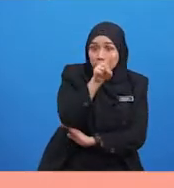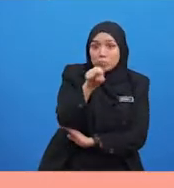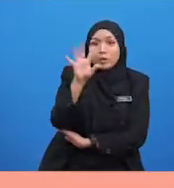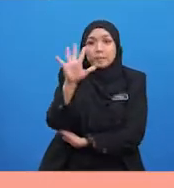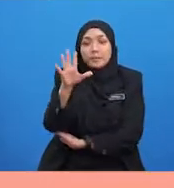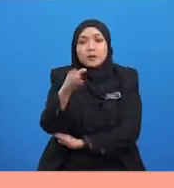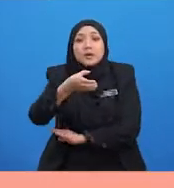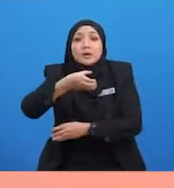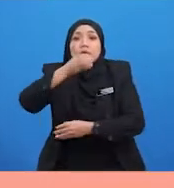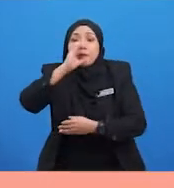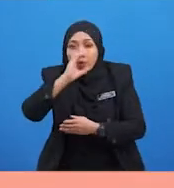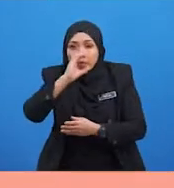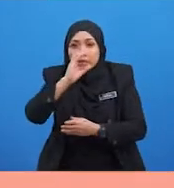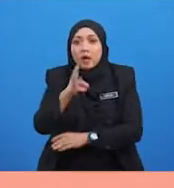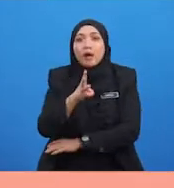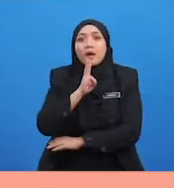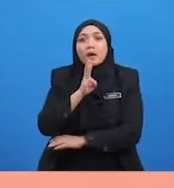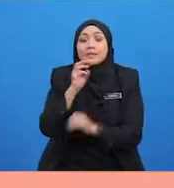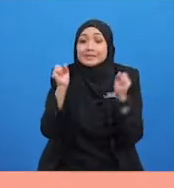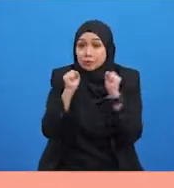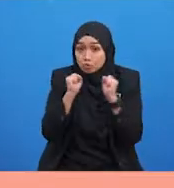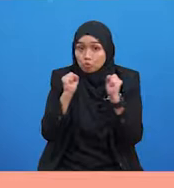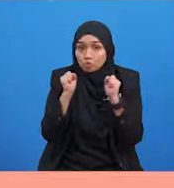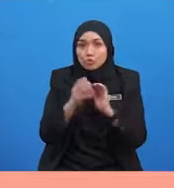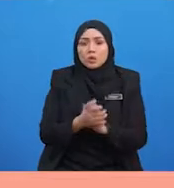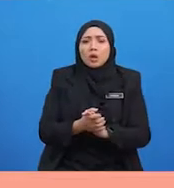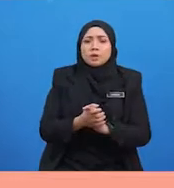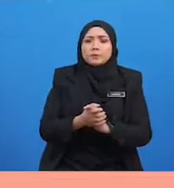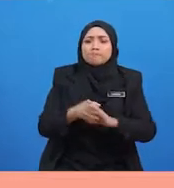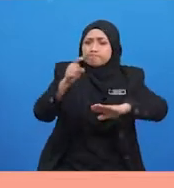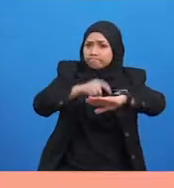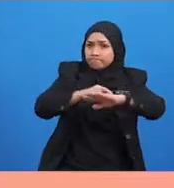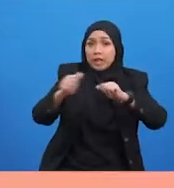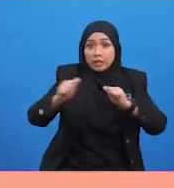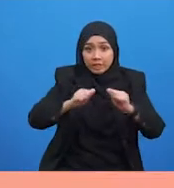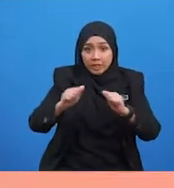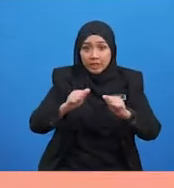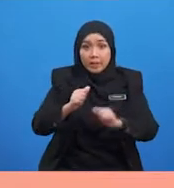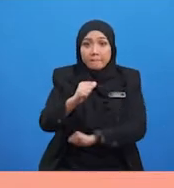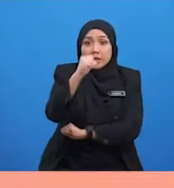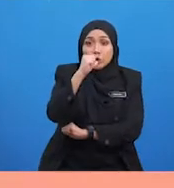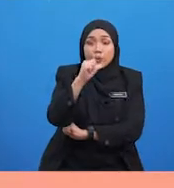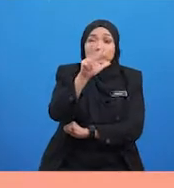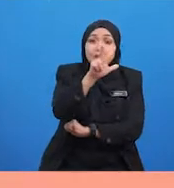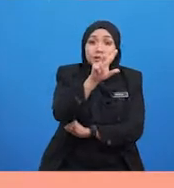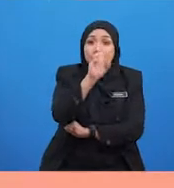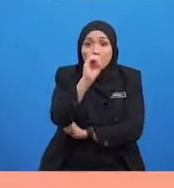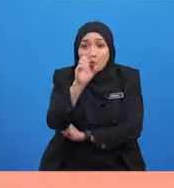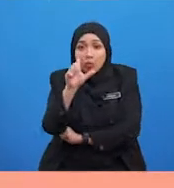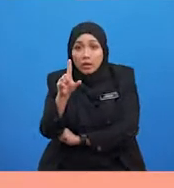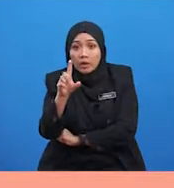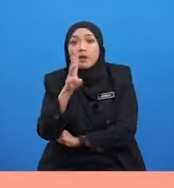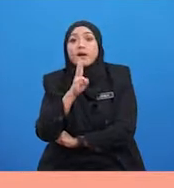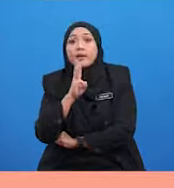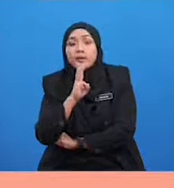aktiviti, minum 3 ounce air setiap 15 minit. Setelah latihan, minum